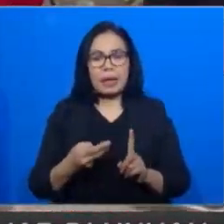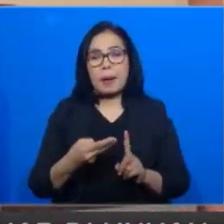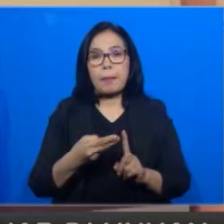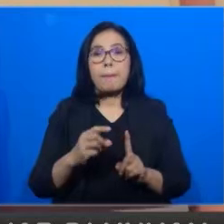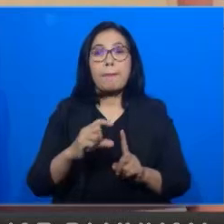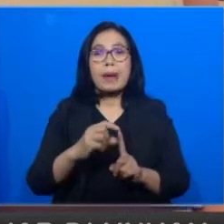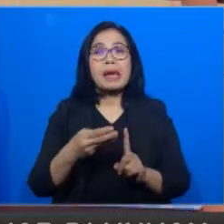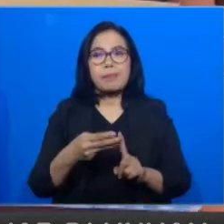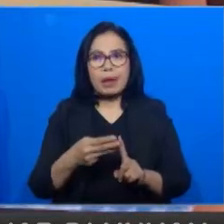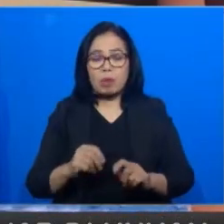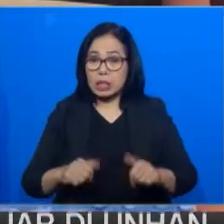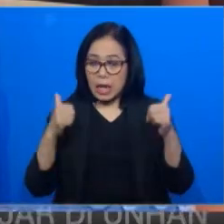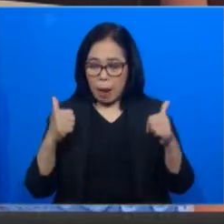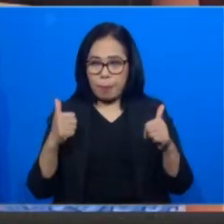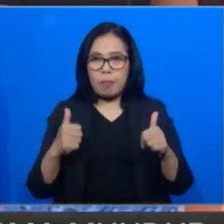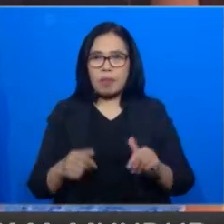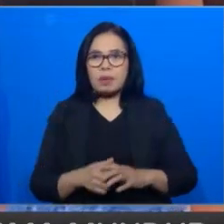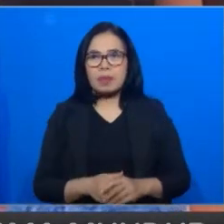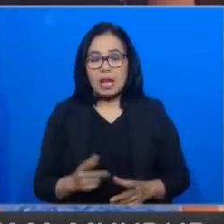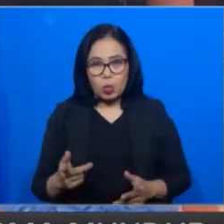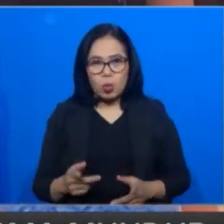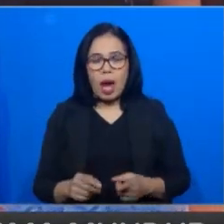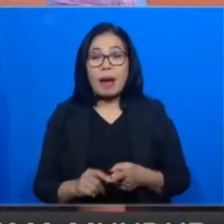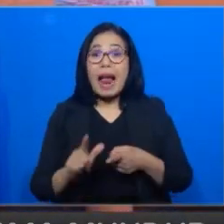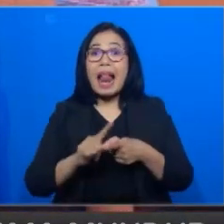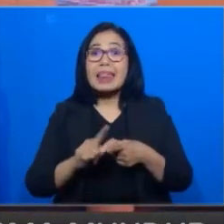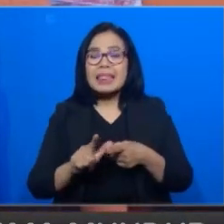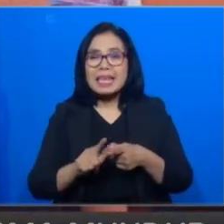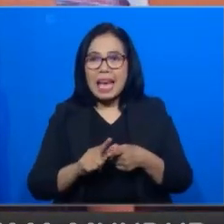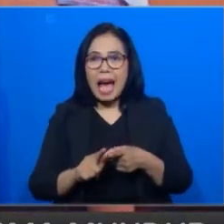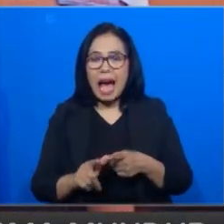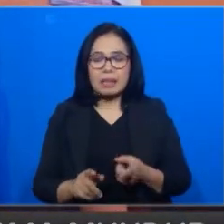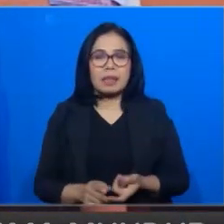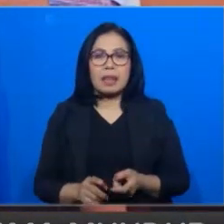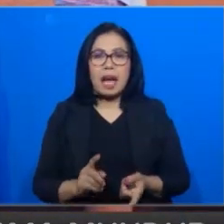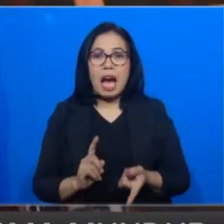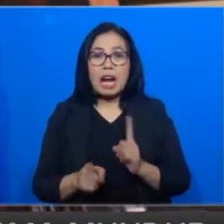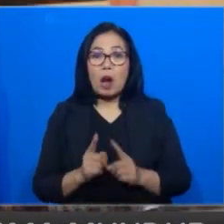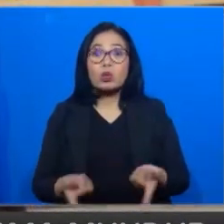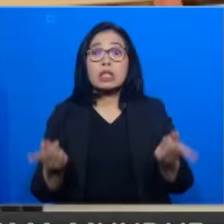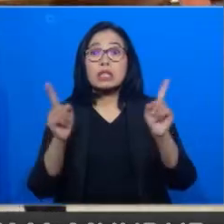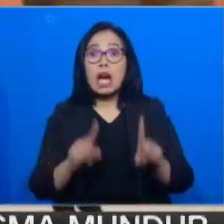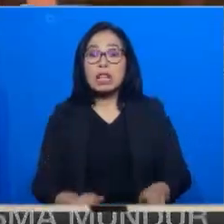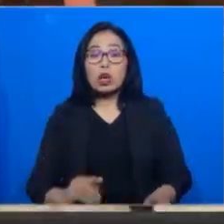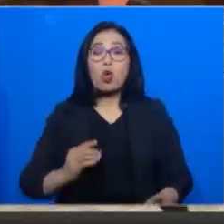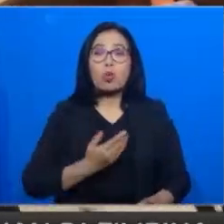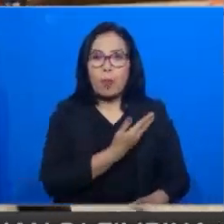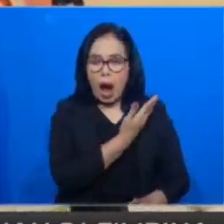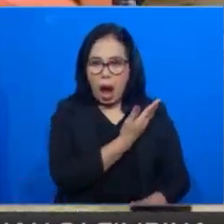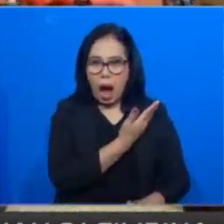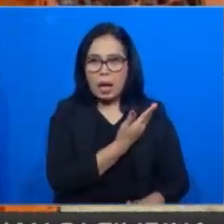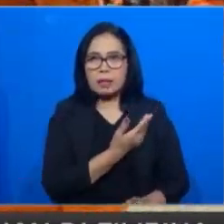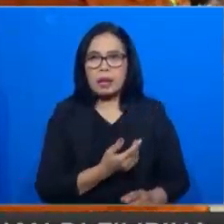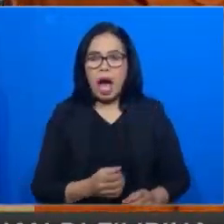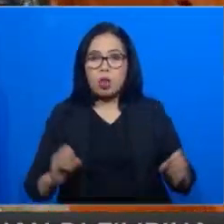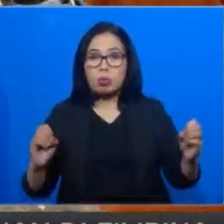apel siaga dan simulasi ini merupakan upaya mengantisipasi serta meminimalisasi terjadinya korban jiwa jika terjadi